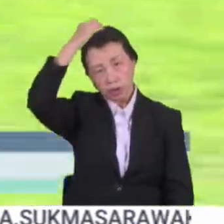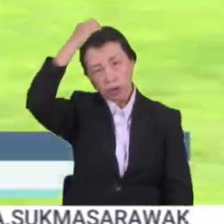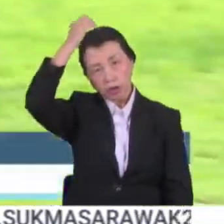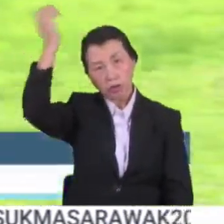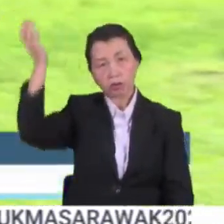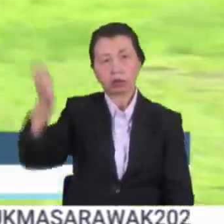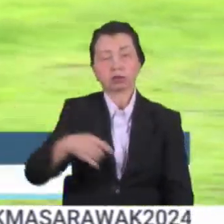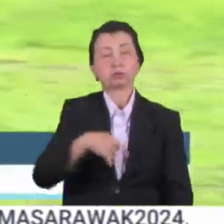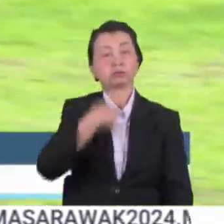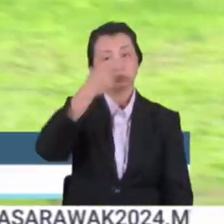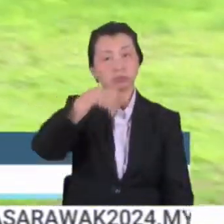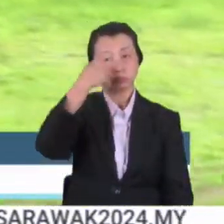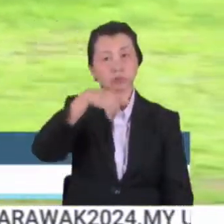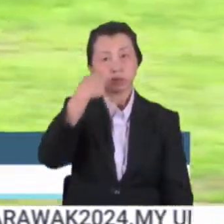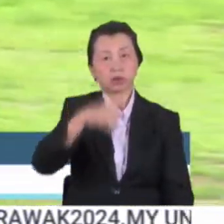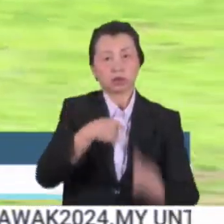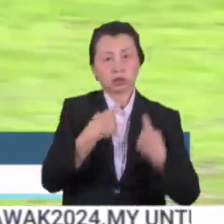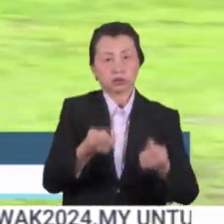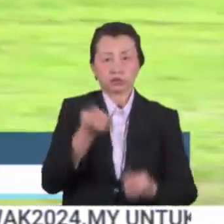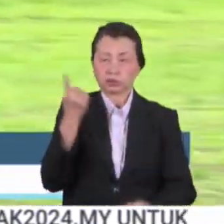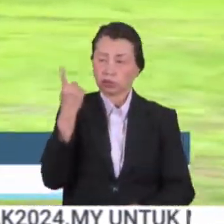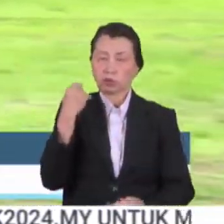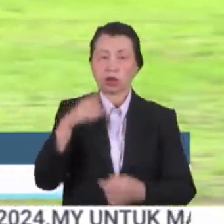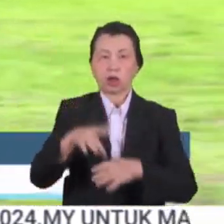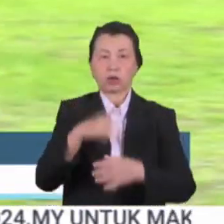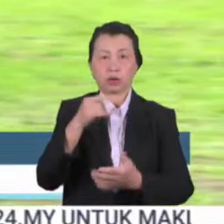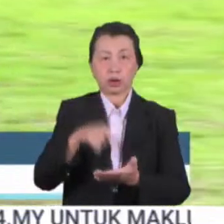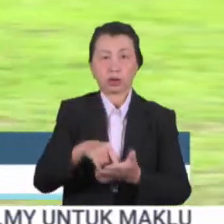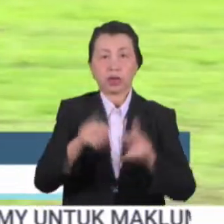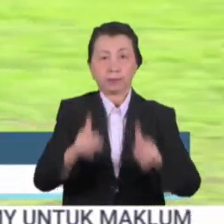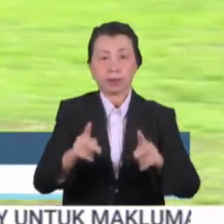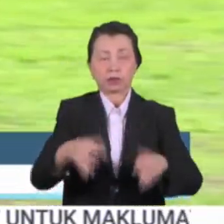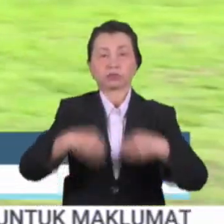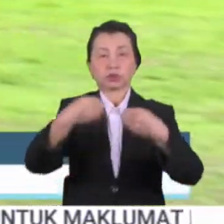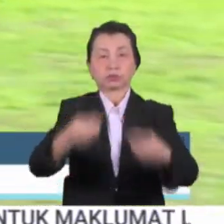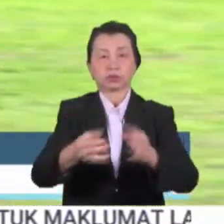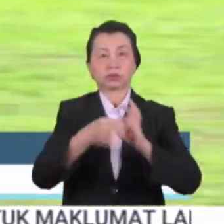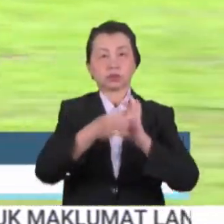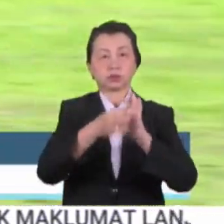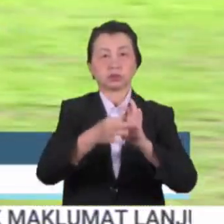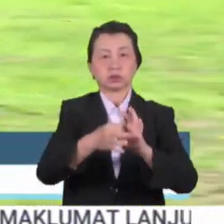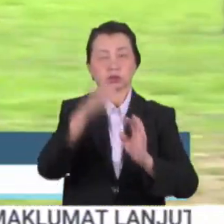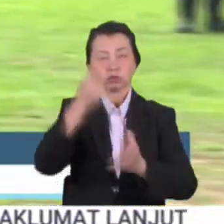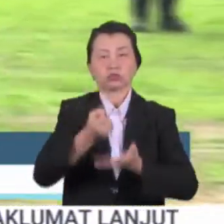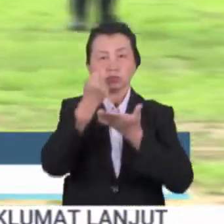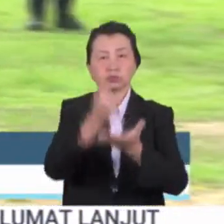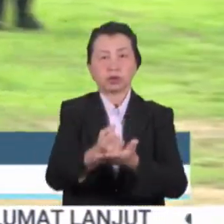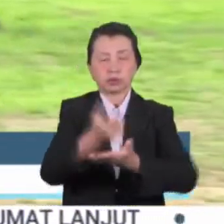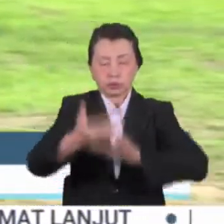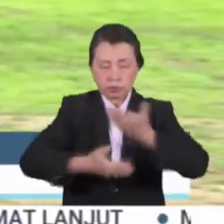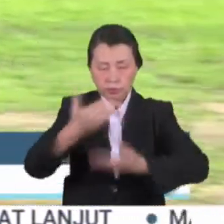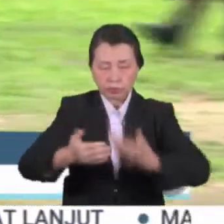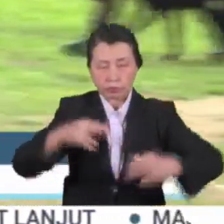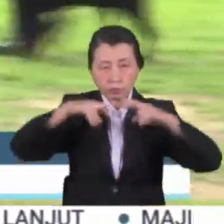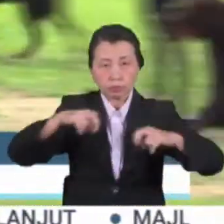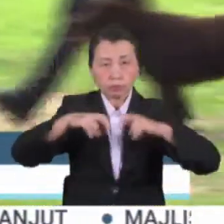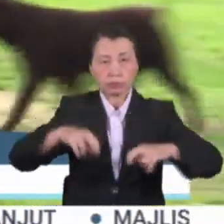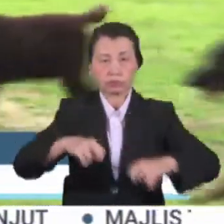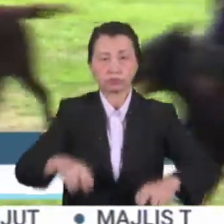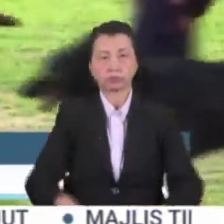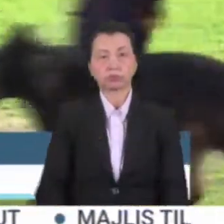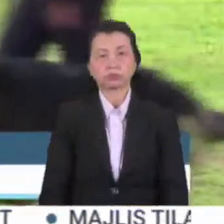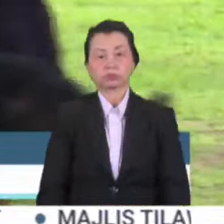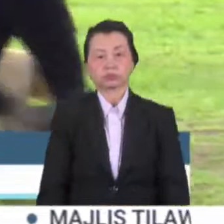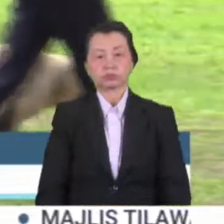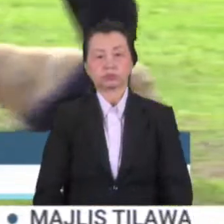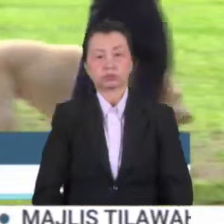Hussein Omar Han menegaskan sejak dari awal lagi pihaknya telah memberikan kerjasama bagi membantu proses siasatan.